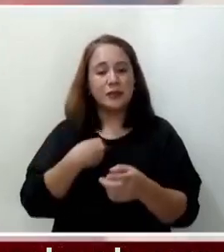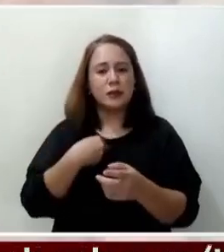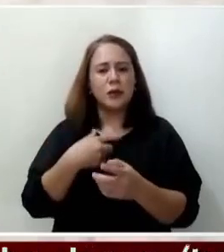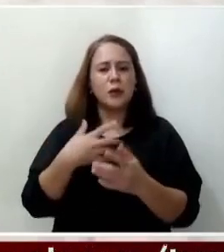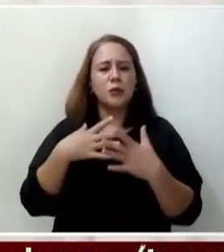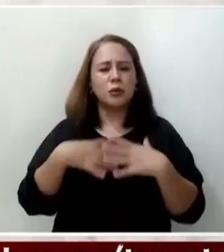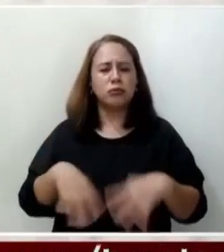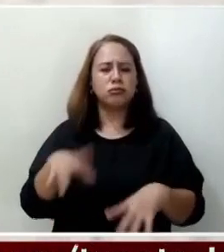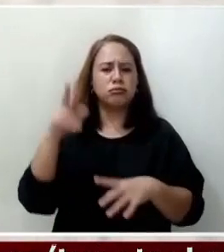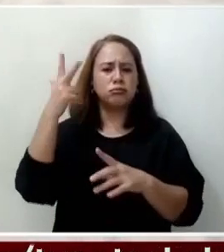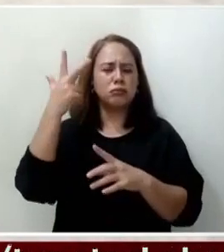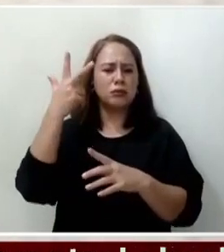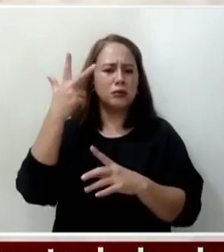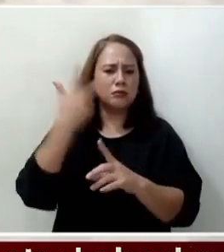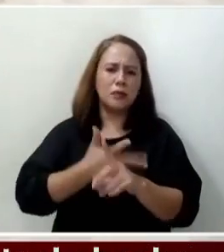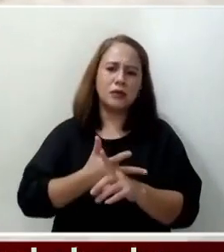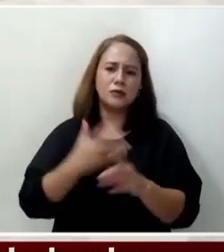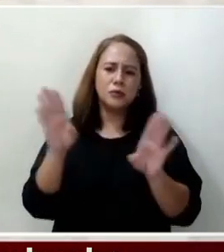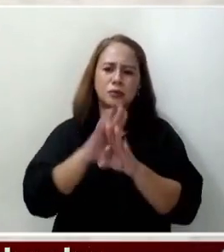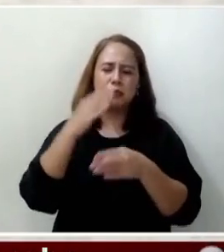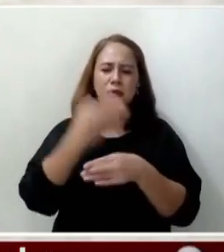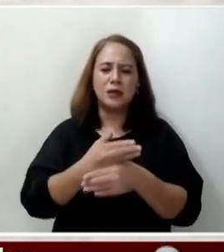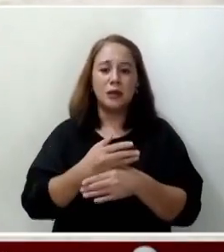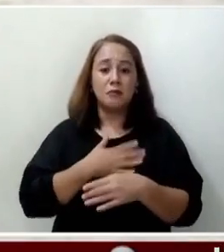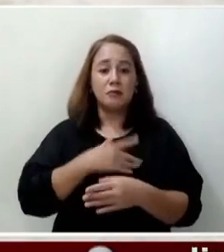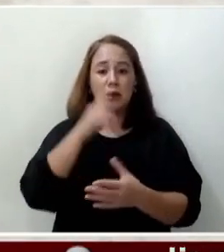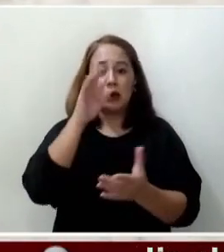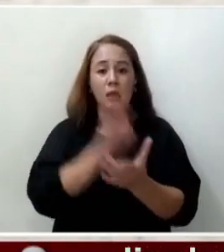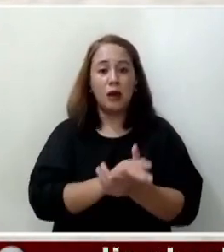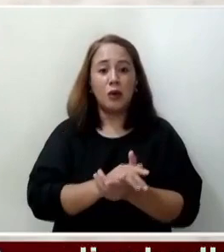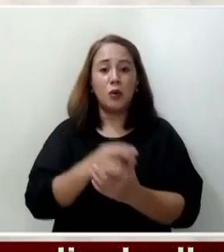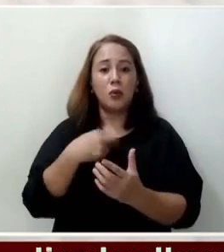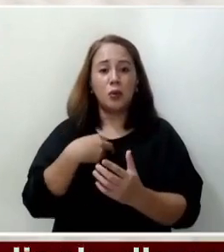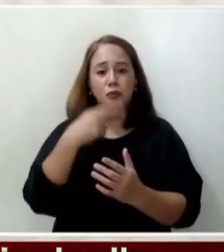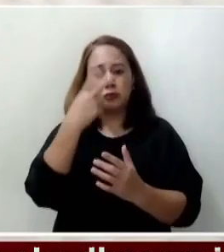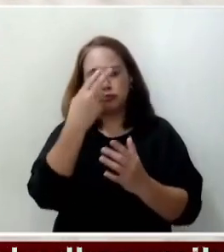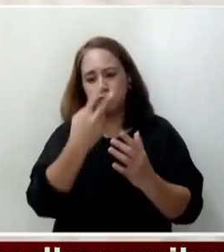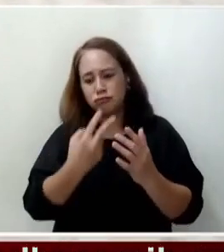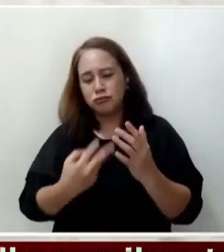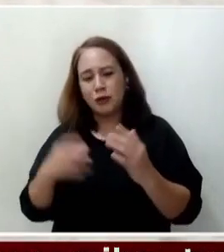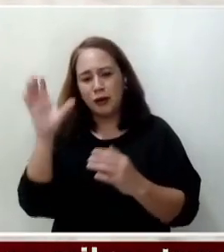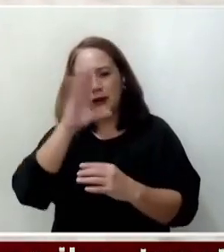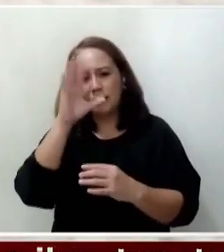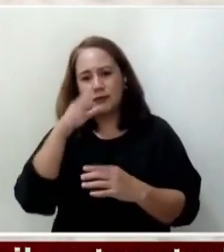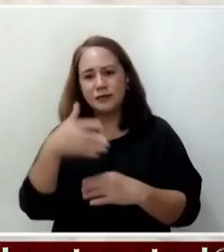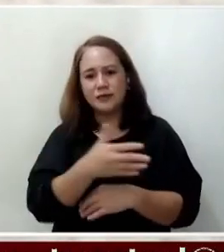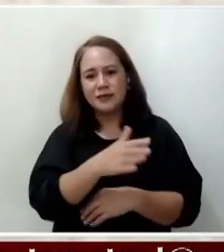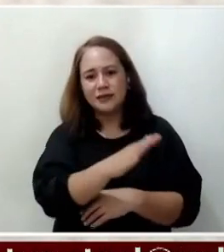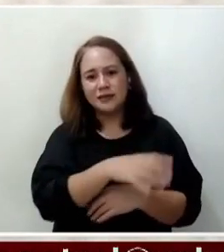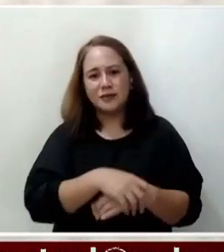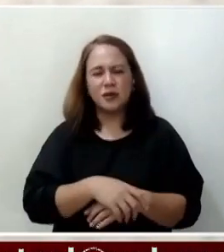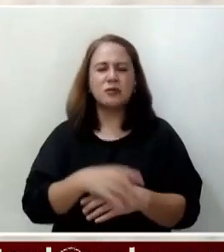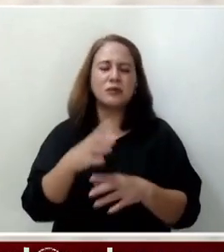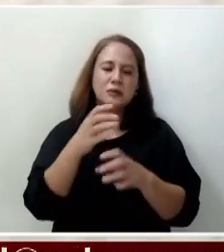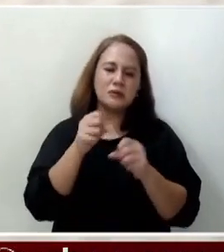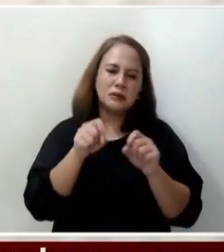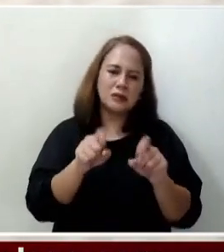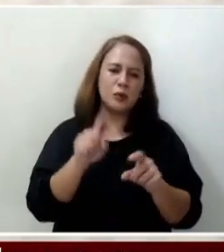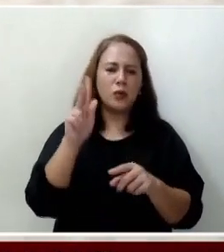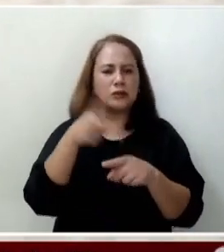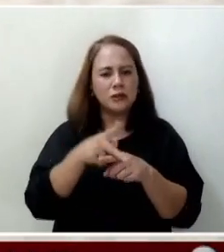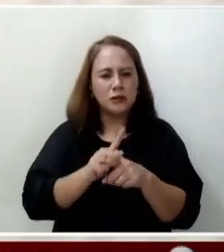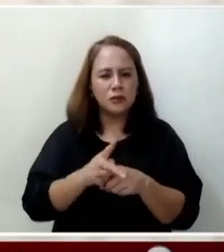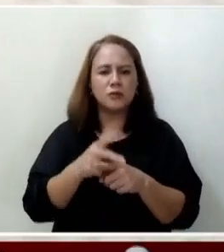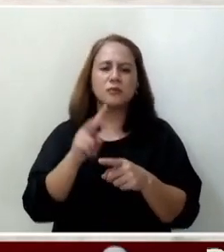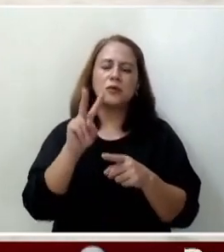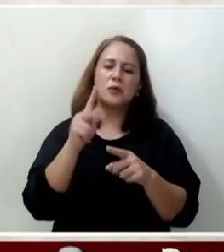lockdown. Ay, yung asawa ko sir, yung naninisit kong gabi ng isda, makabinta ng 1 kilo, 2 kilo yun, may pambiling bigas, kahit